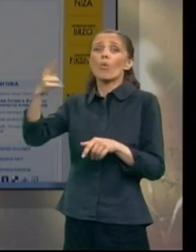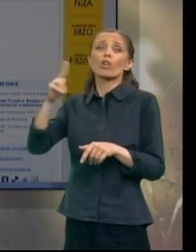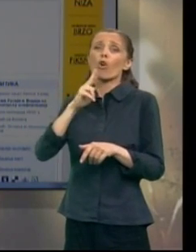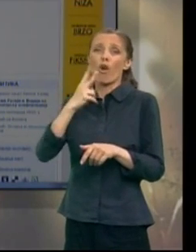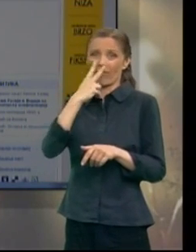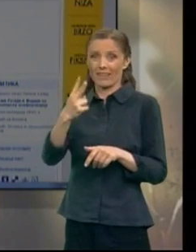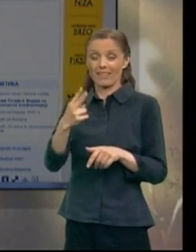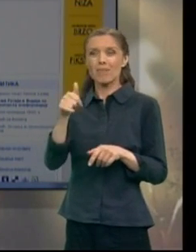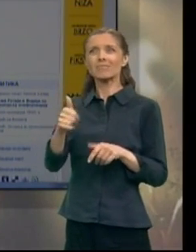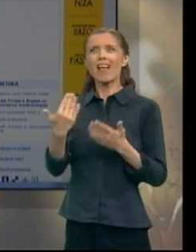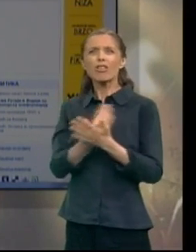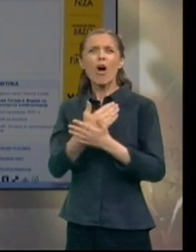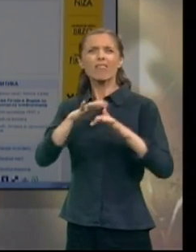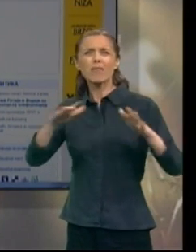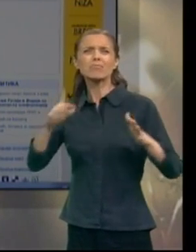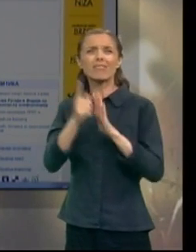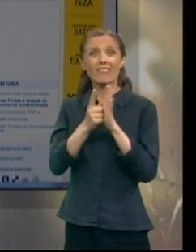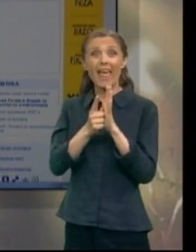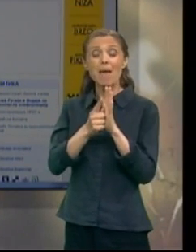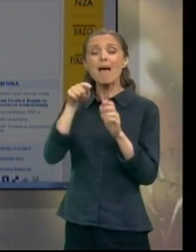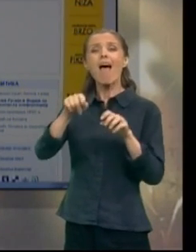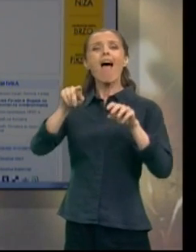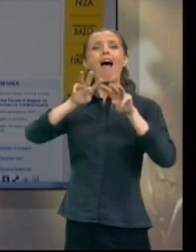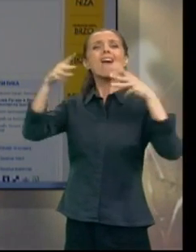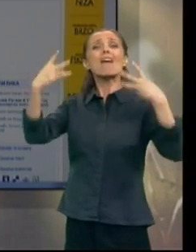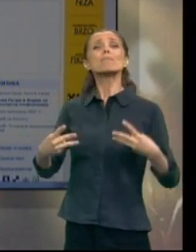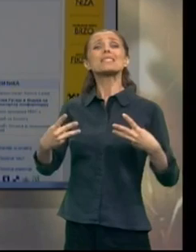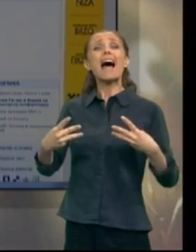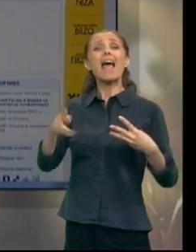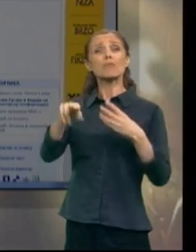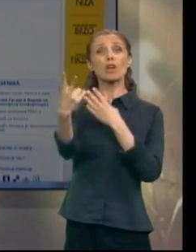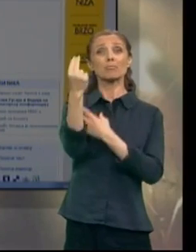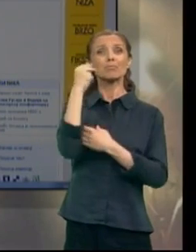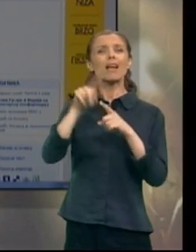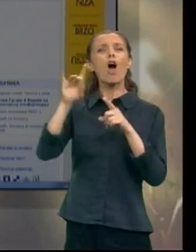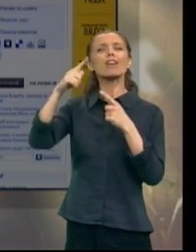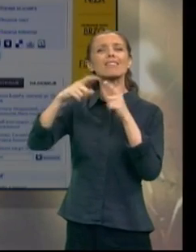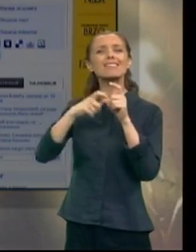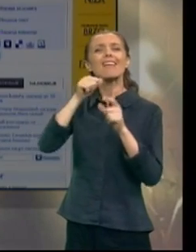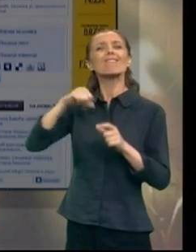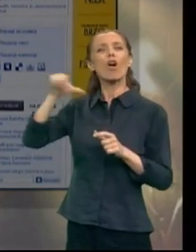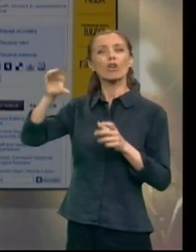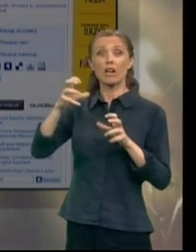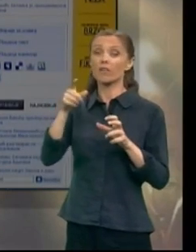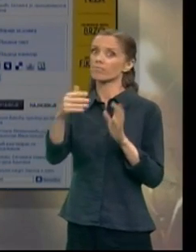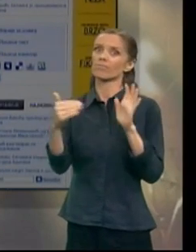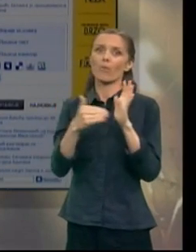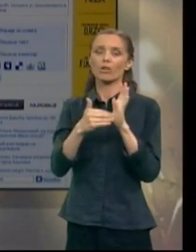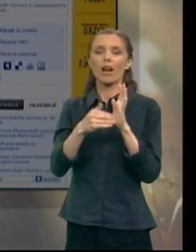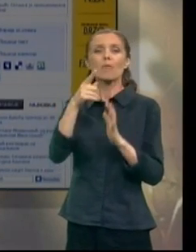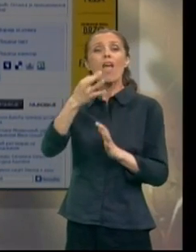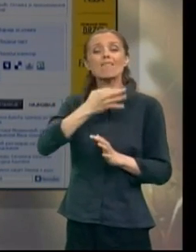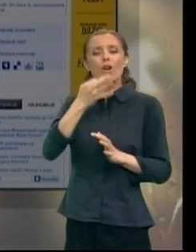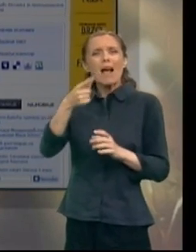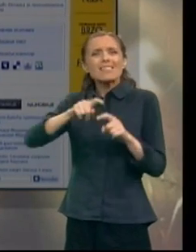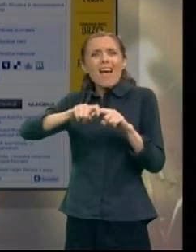eri ozvučenost sajtova poput sajta Radio Televizije Srbije ili Vojvodine postaje potreba. Informacije su roba koja treba da